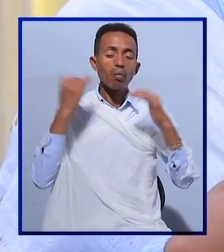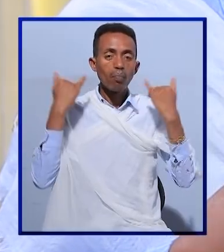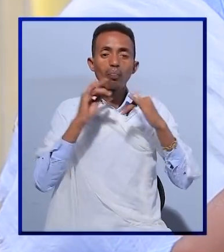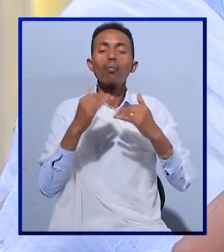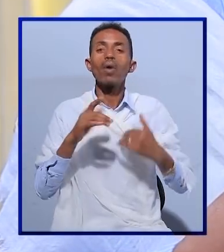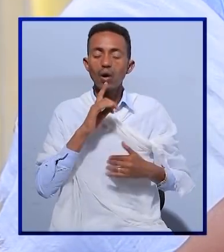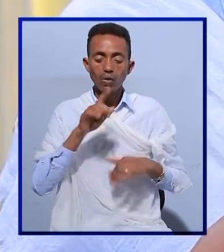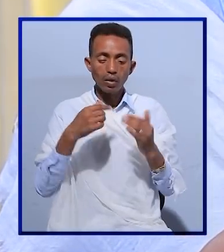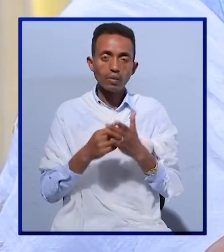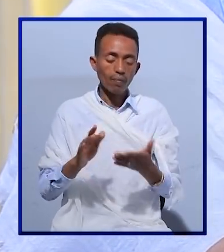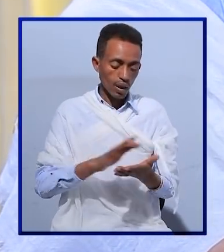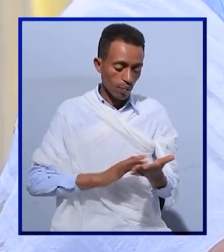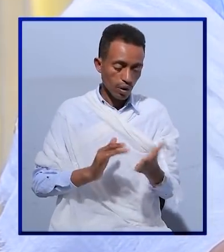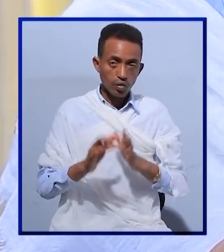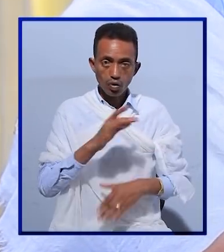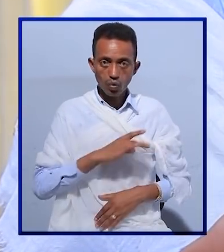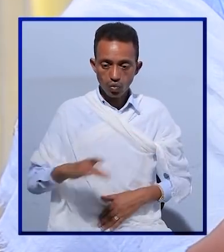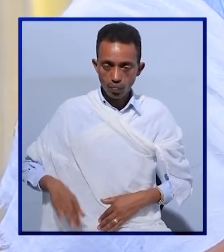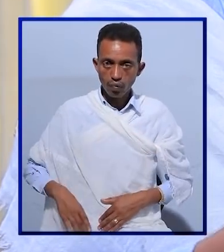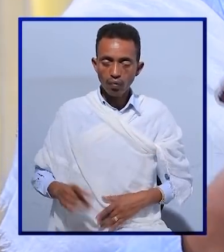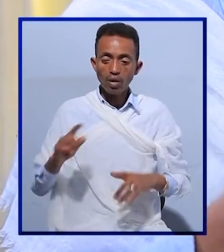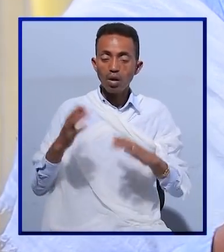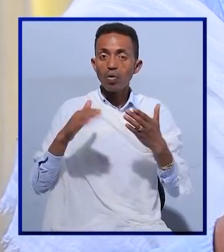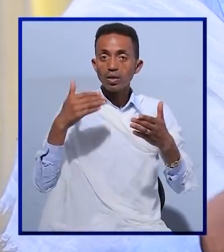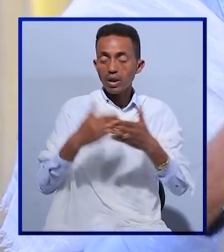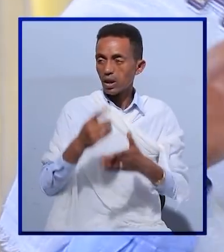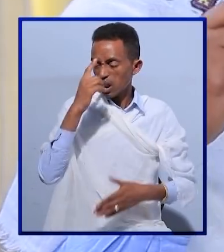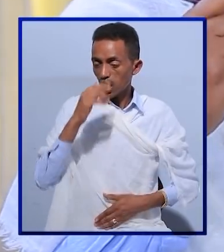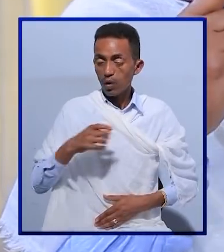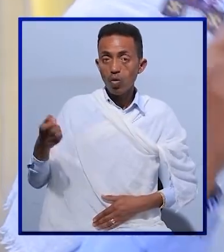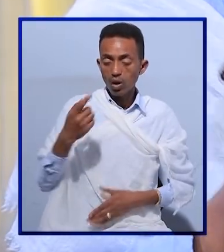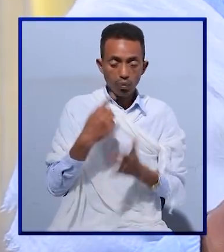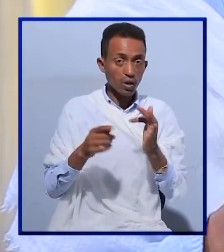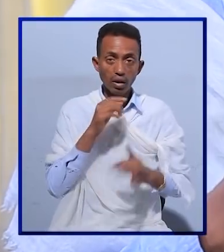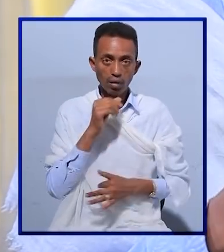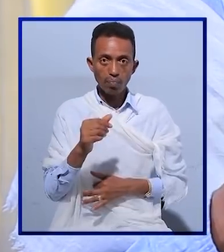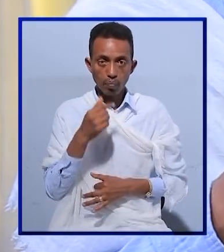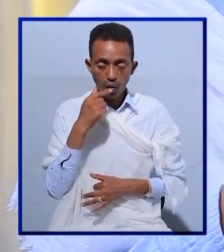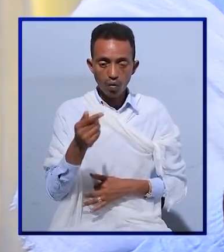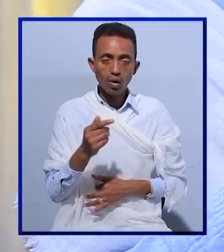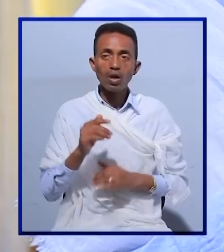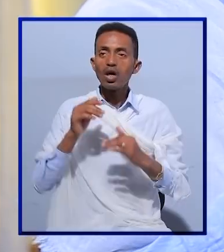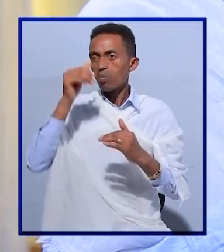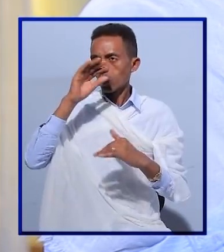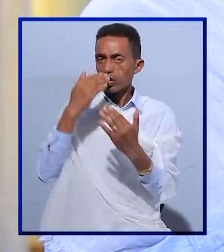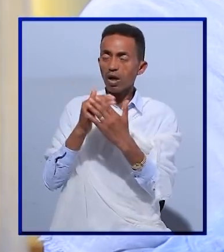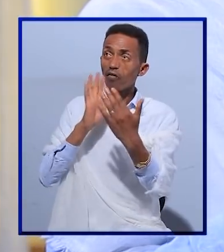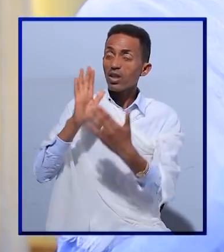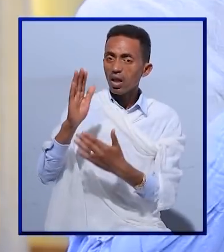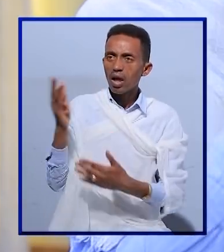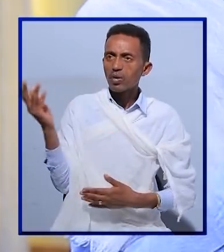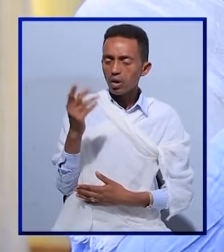አንድም በማዕተባችን ነው ምስክርነታችንን። መድኃኒታችን ኢየሱስ ክርስቶስ እስከ ሞት ድረስ የታመንኩን ብቻ ብሎ አይደለም